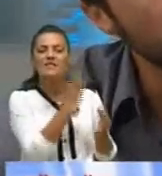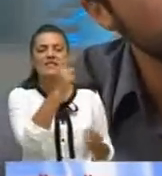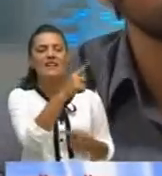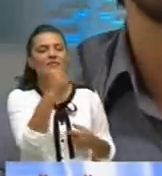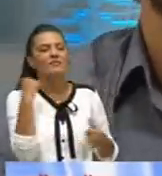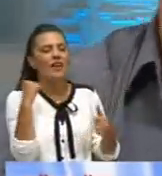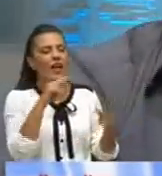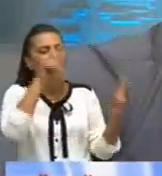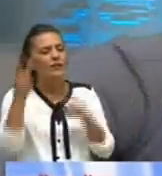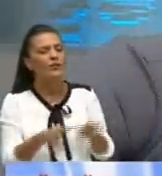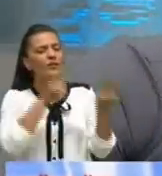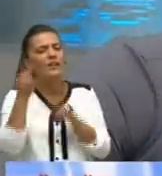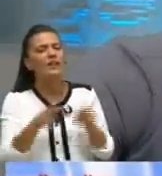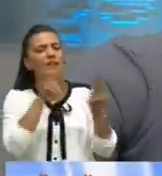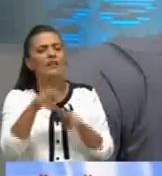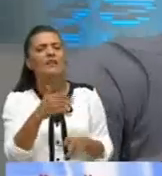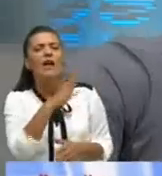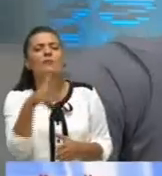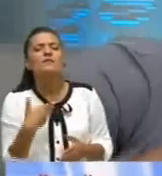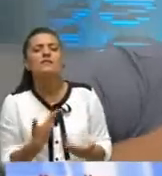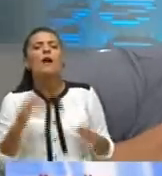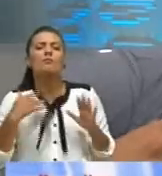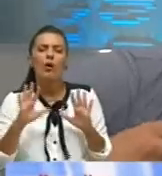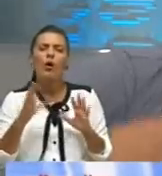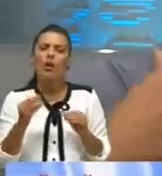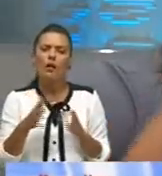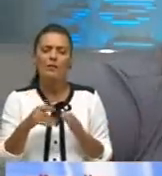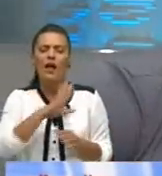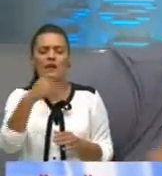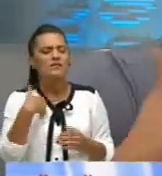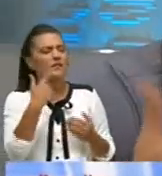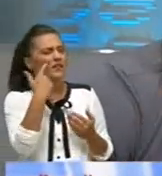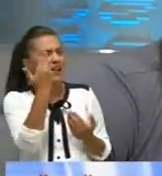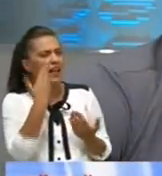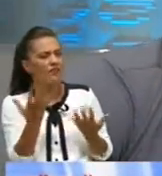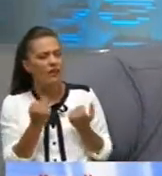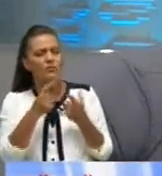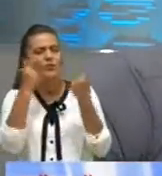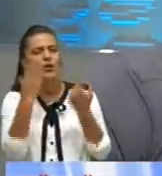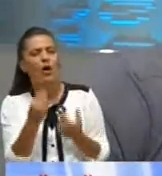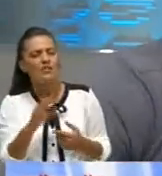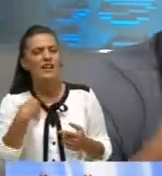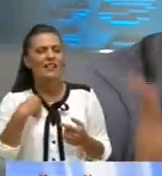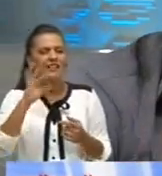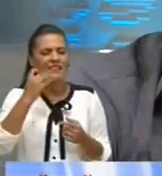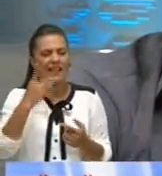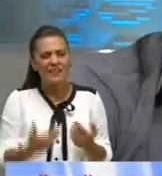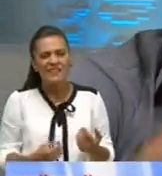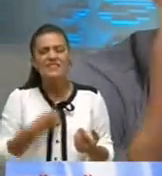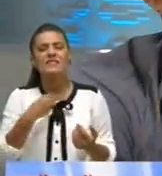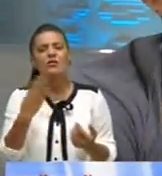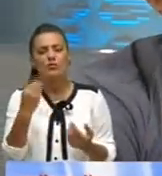rutine dönmek büyük bir şikayet nedeni de olabiliyor. Çünkü herkes rutinini keyif alacağı, haz alacağı, kendini değerli hissedeceği, önemli